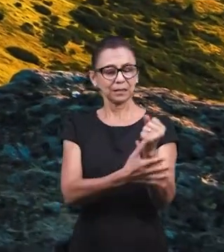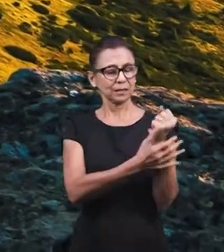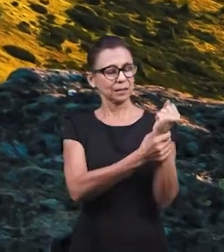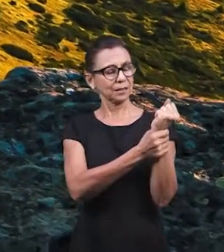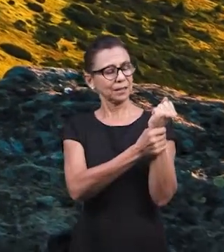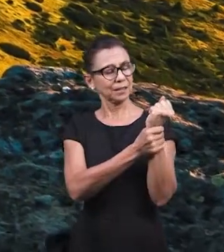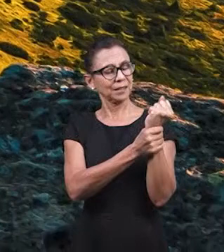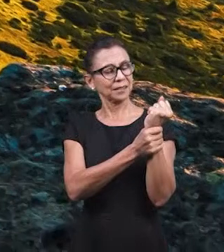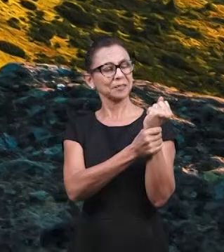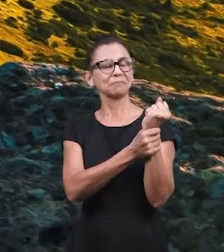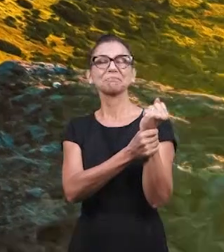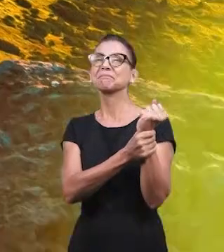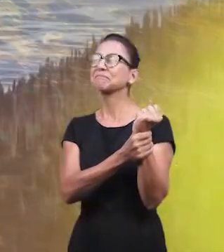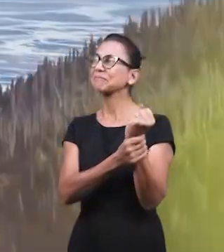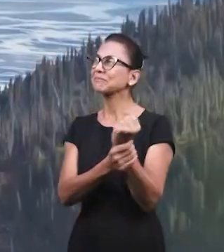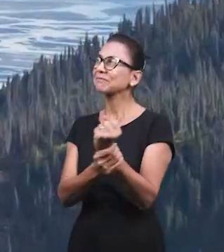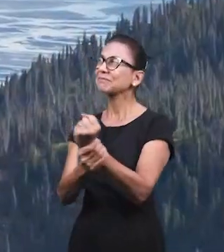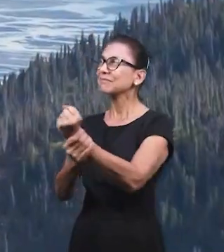а